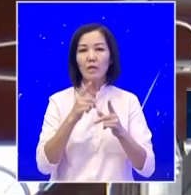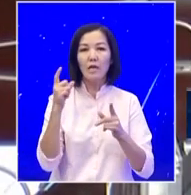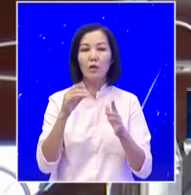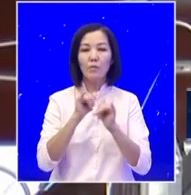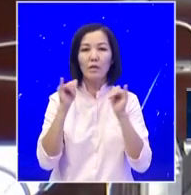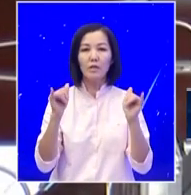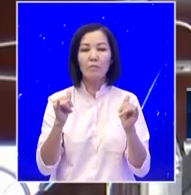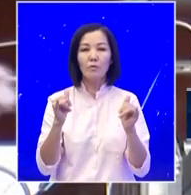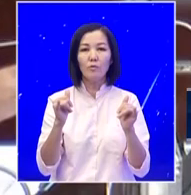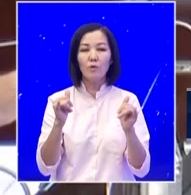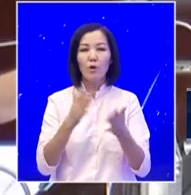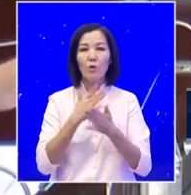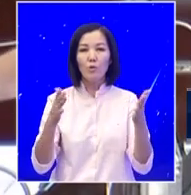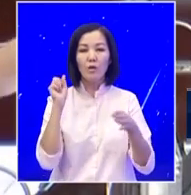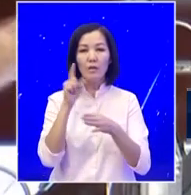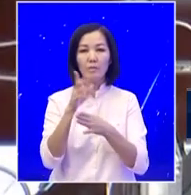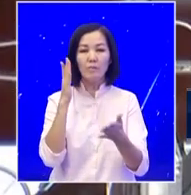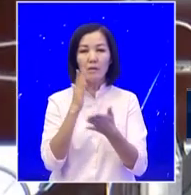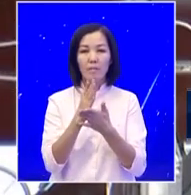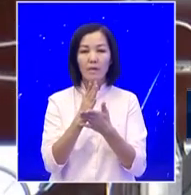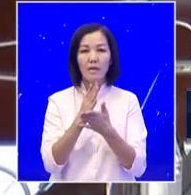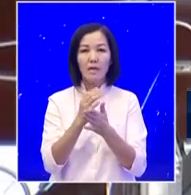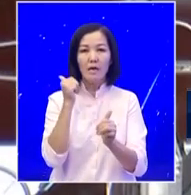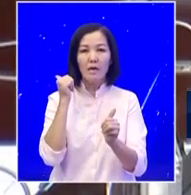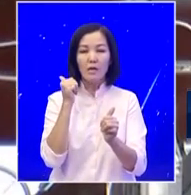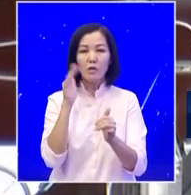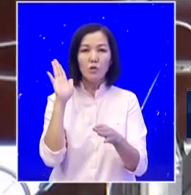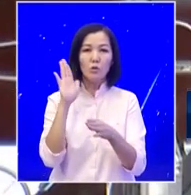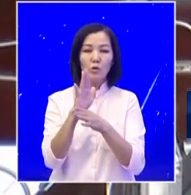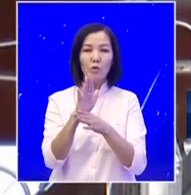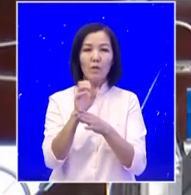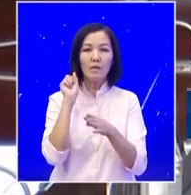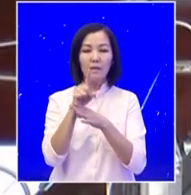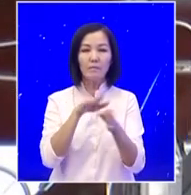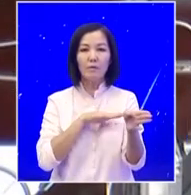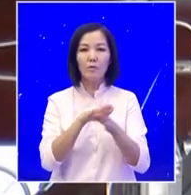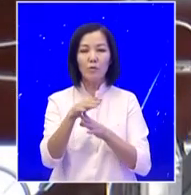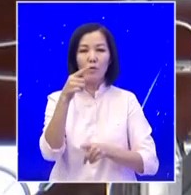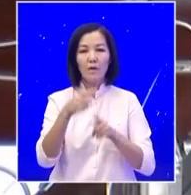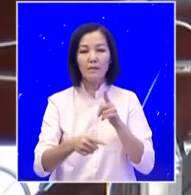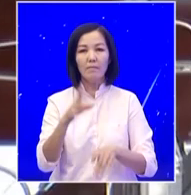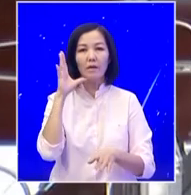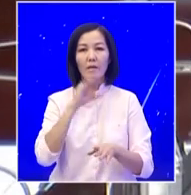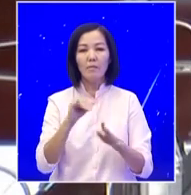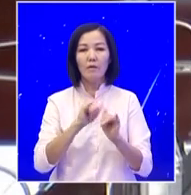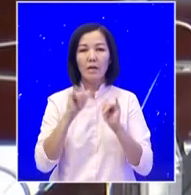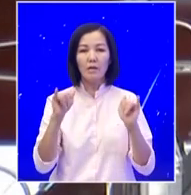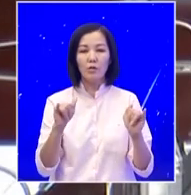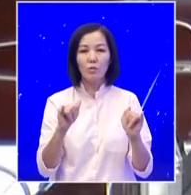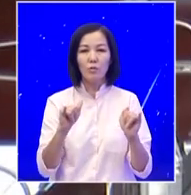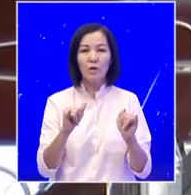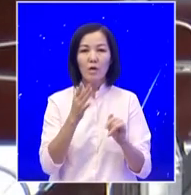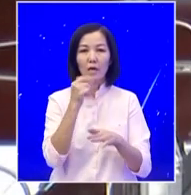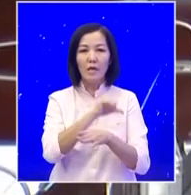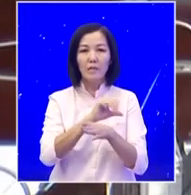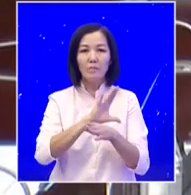бойынша үлкен міндеттер жүктелді. Жылдаудағы тапсырмаларды орындау бәсекеге қабілетті нақты секторды белсенді дамыту және экспорт